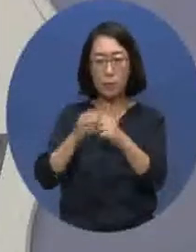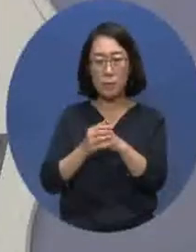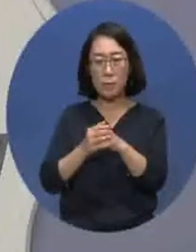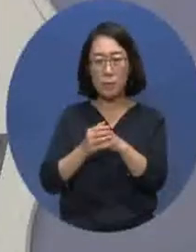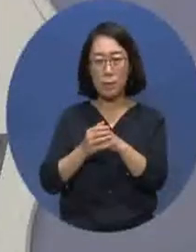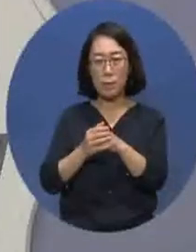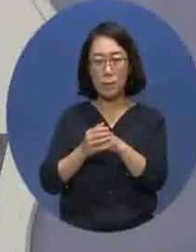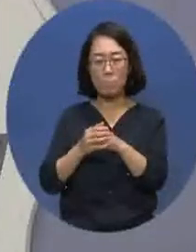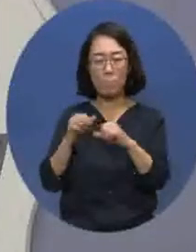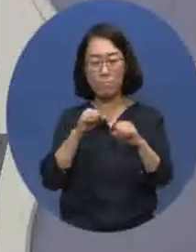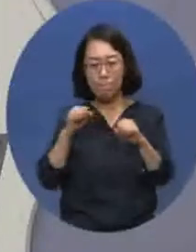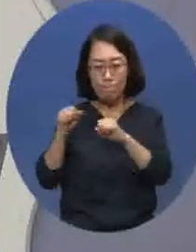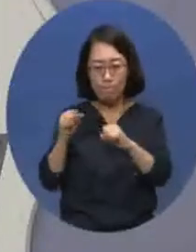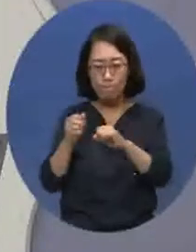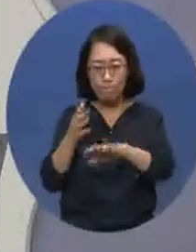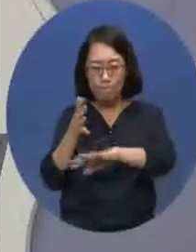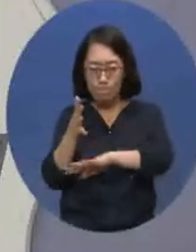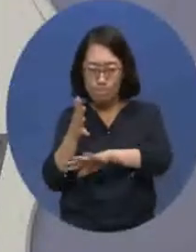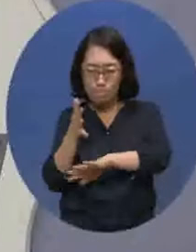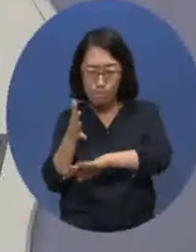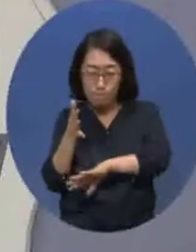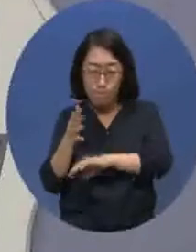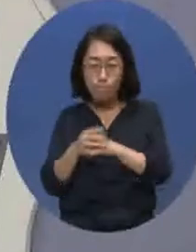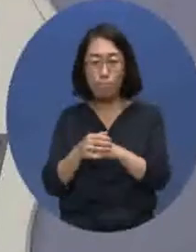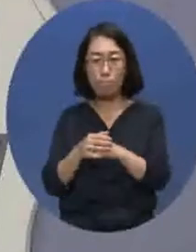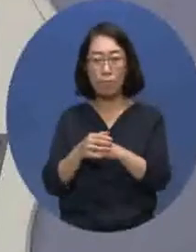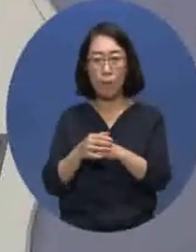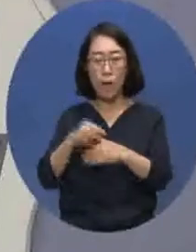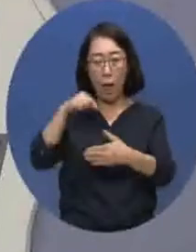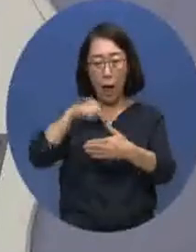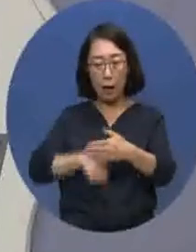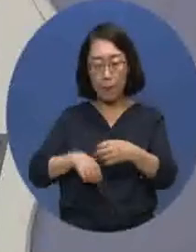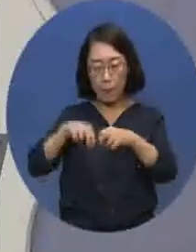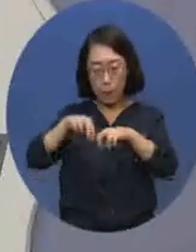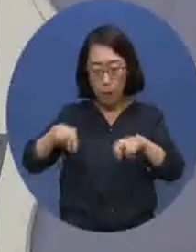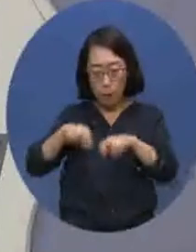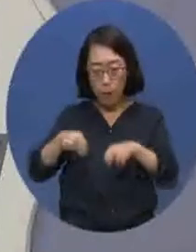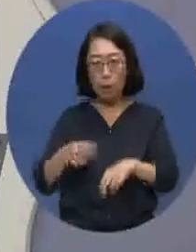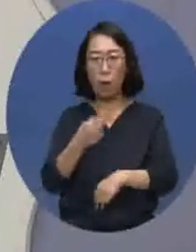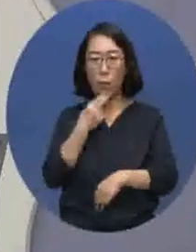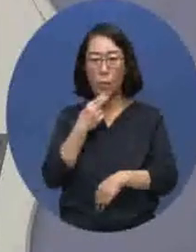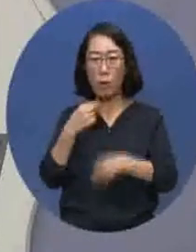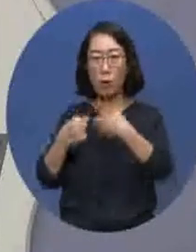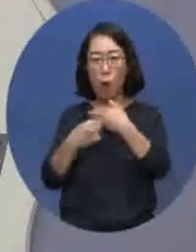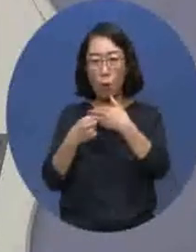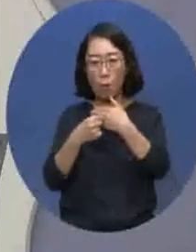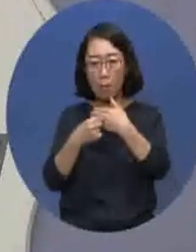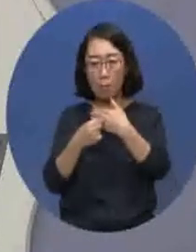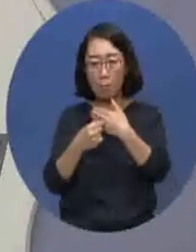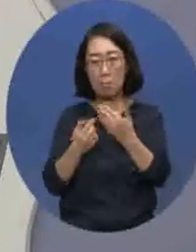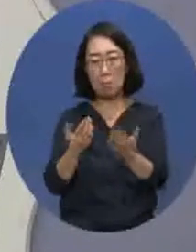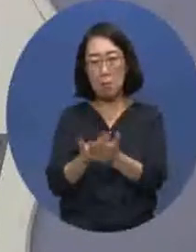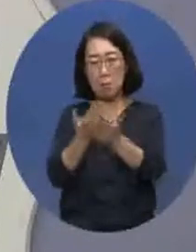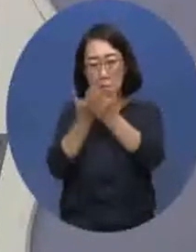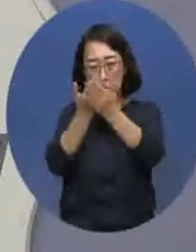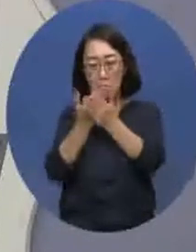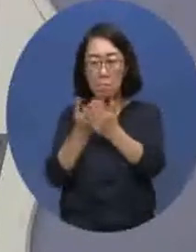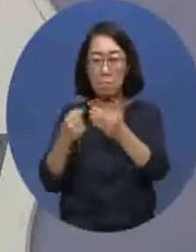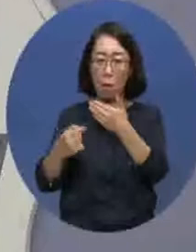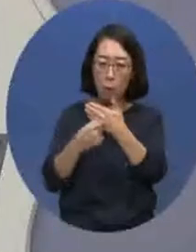추구하면서 우리 엣 내부를 돌아보지 않고 외부로 정말 뛰쳐나가고